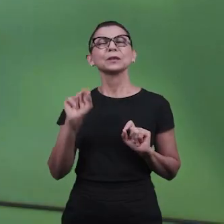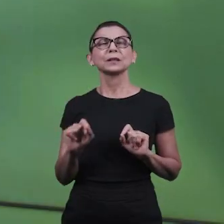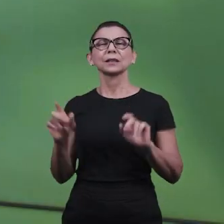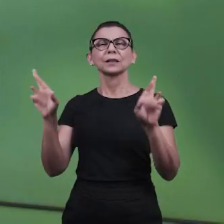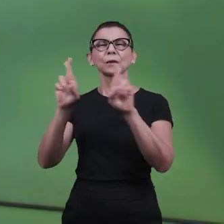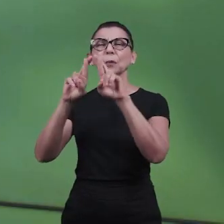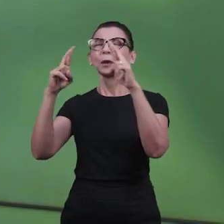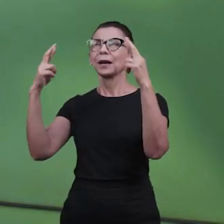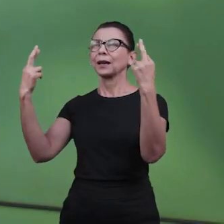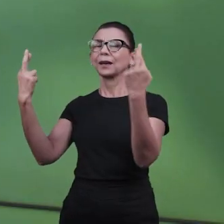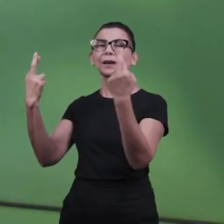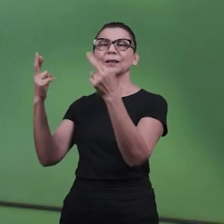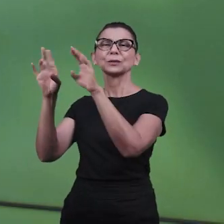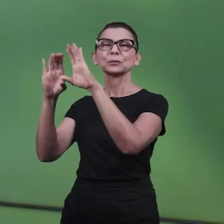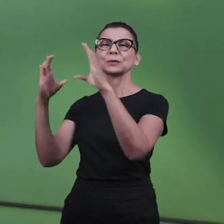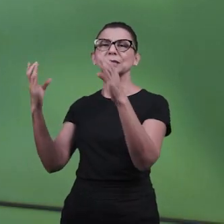cieux.